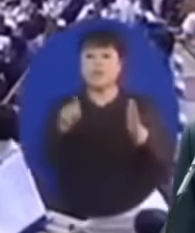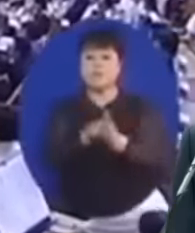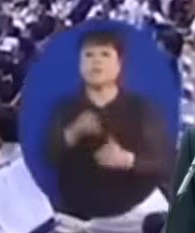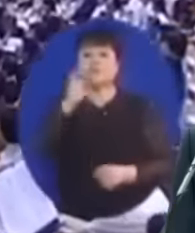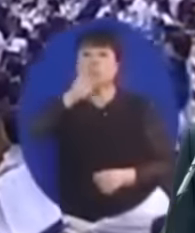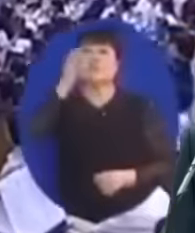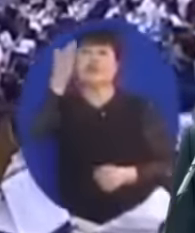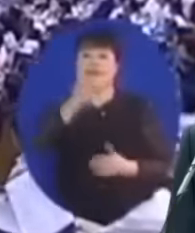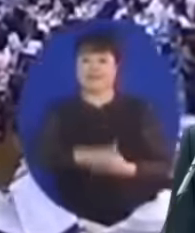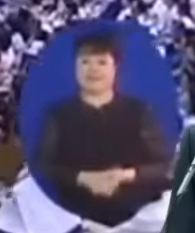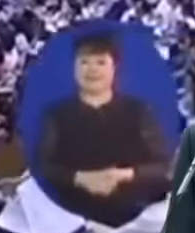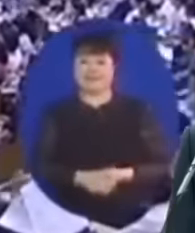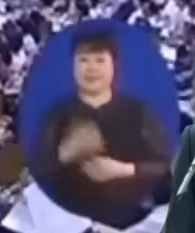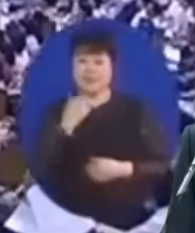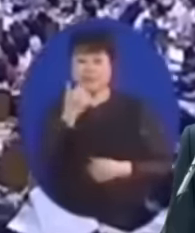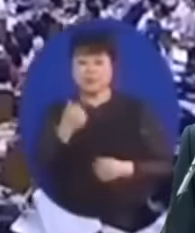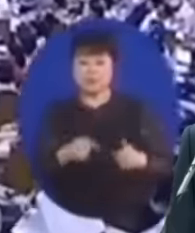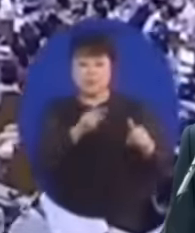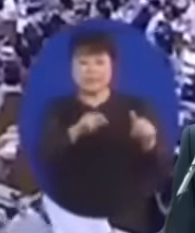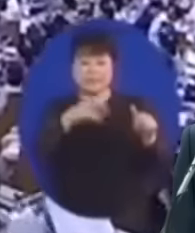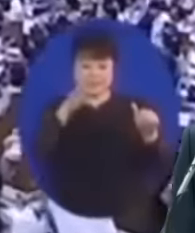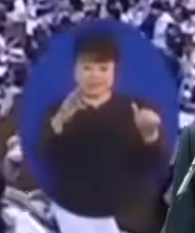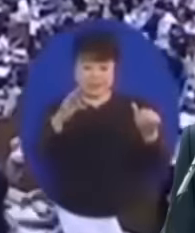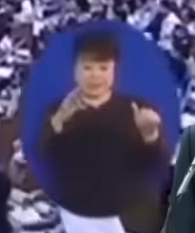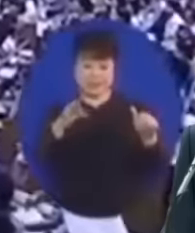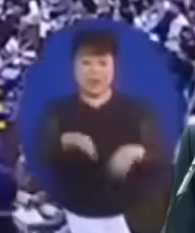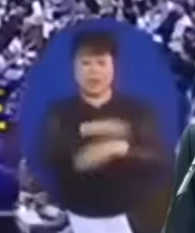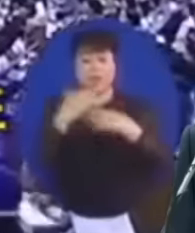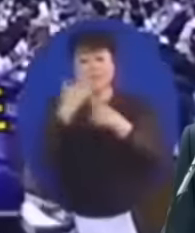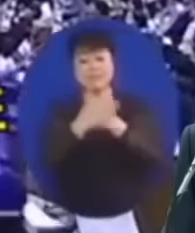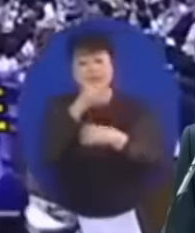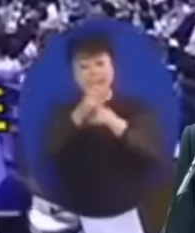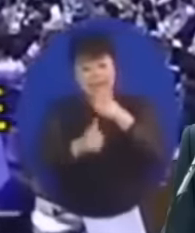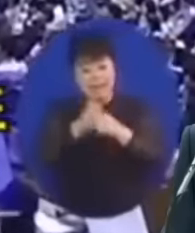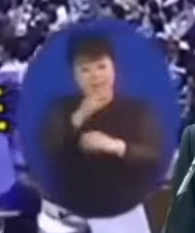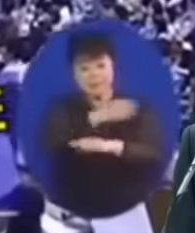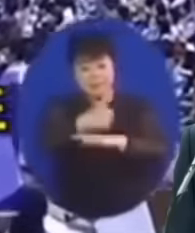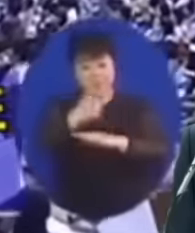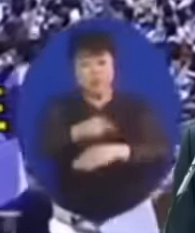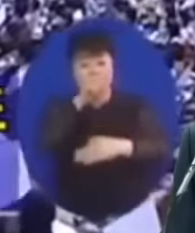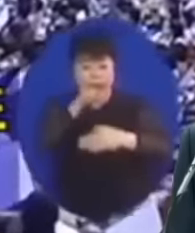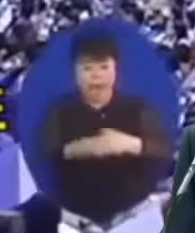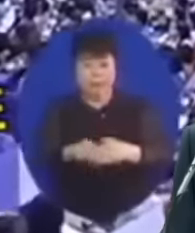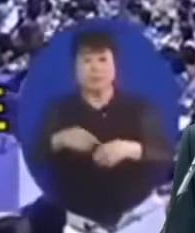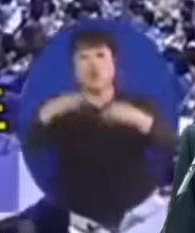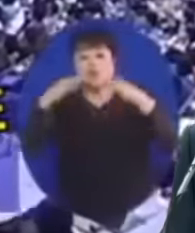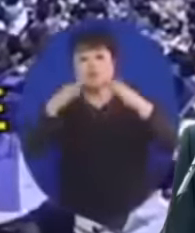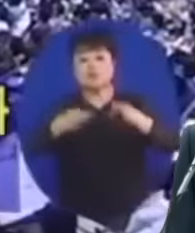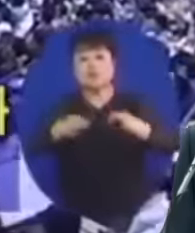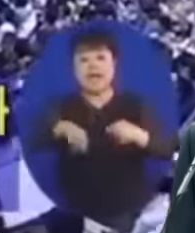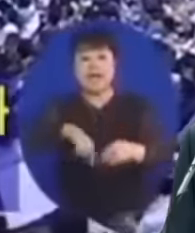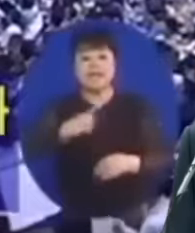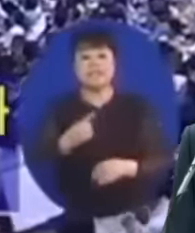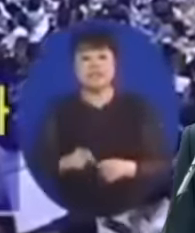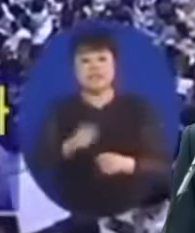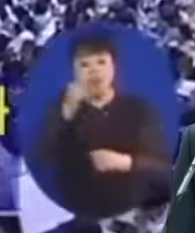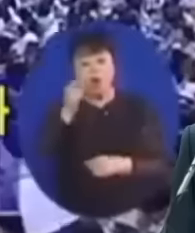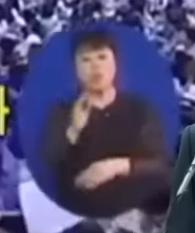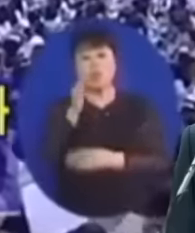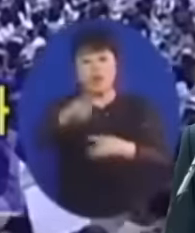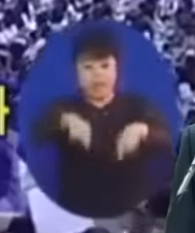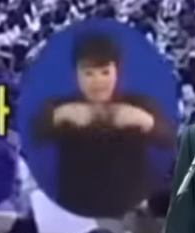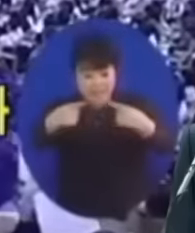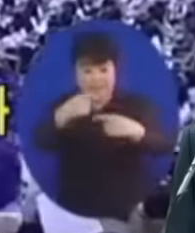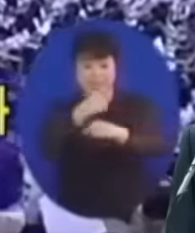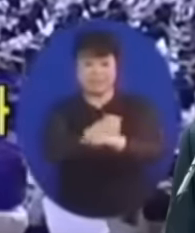되는 것입니다. 베드로전서 5장 10절에 모든 은혜의 하나님 곧 그리스도 안에서 너희를 부르사 자기의 영원한 영광에